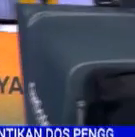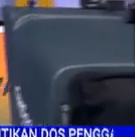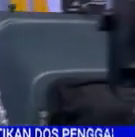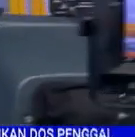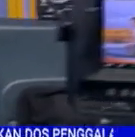kasih